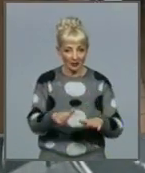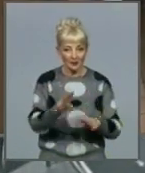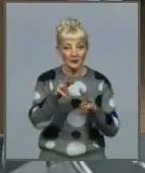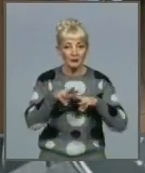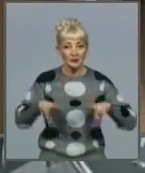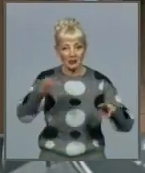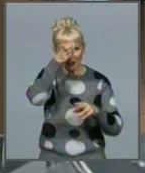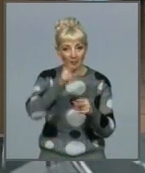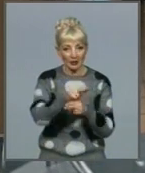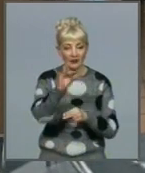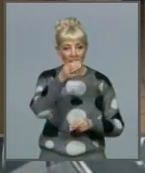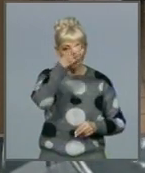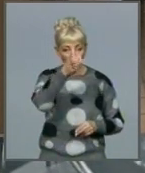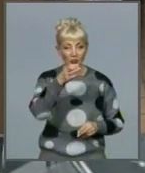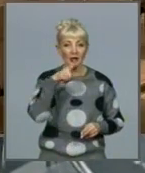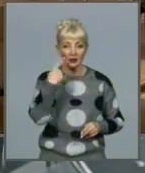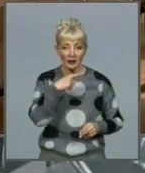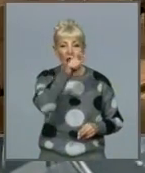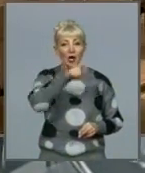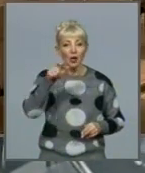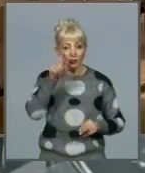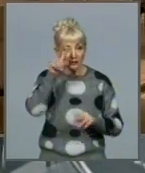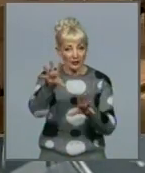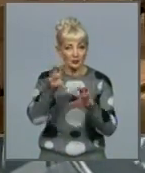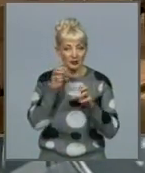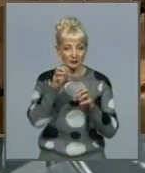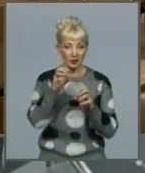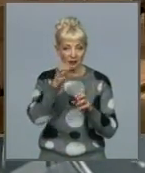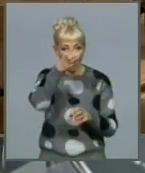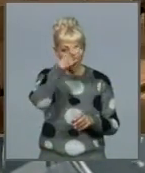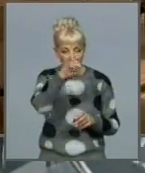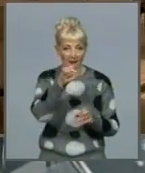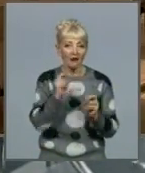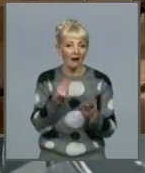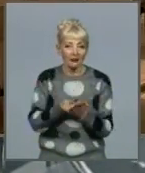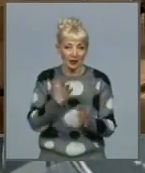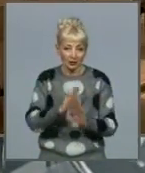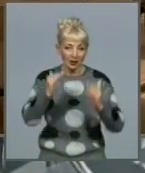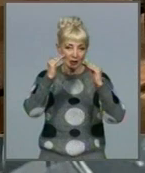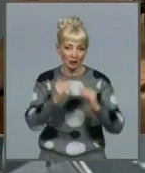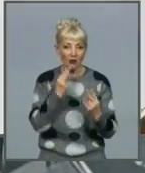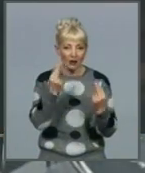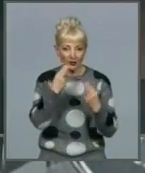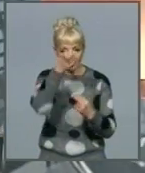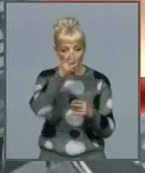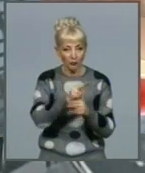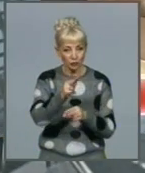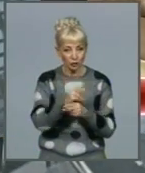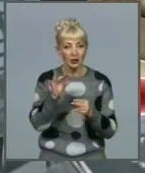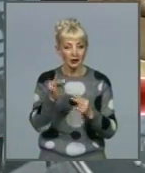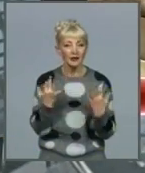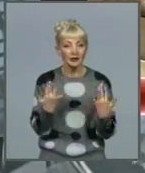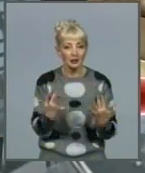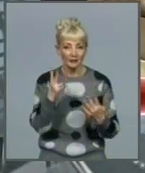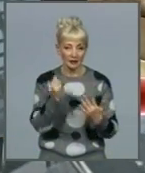люди почали сприймати освіту як щось недороге. Тому знижується і якість навчання, і попит на здобуття вищої освіти.